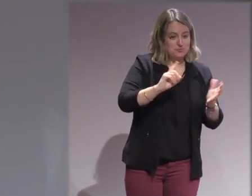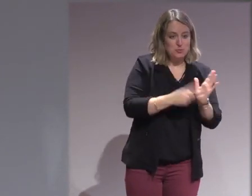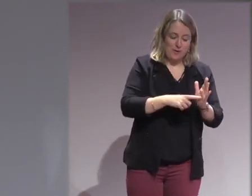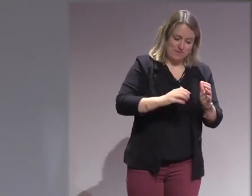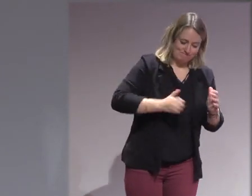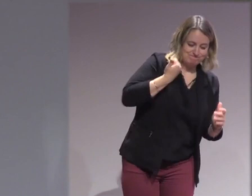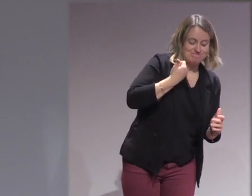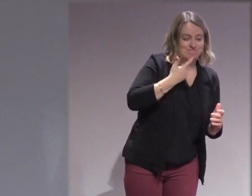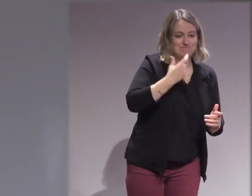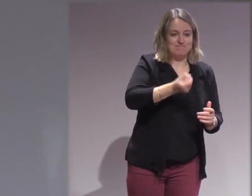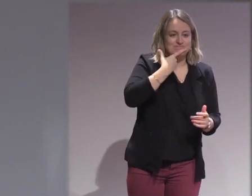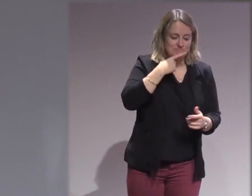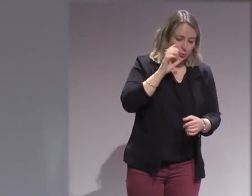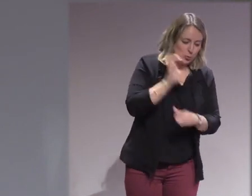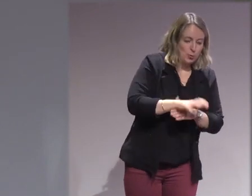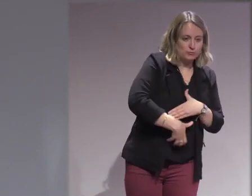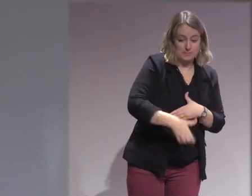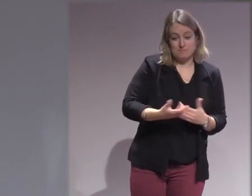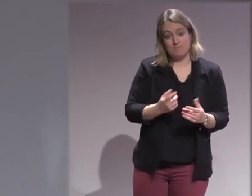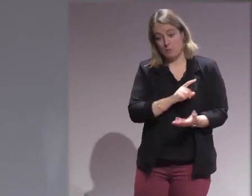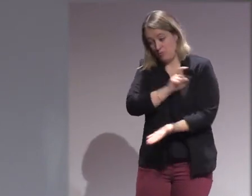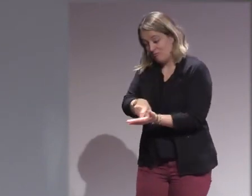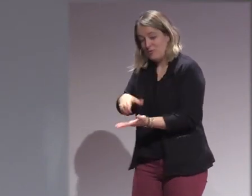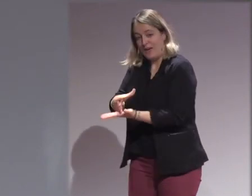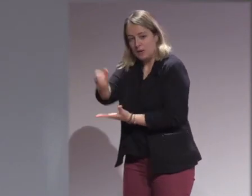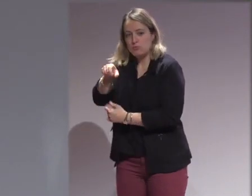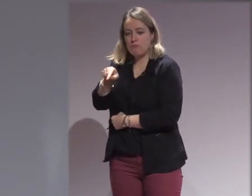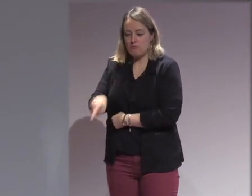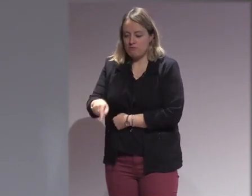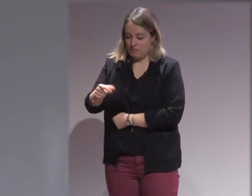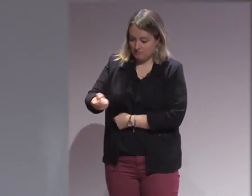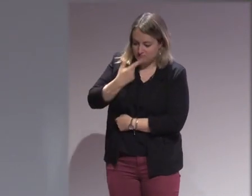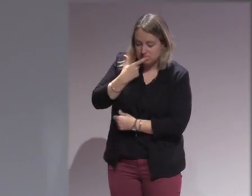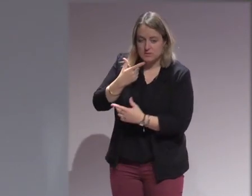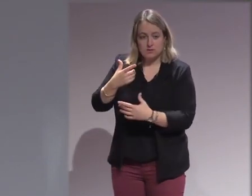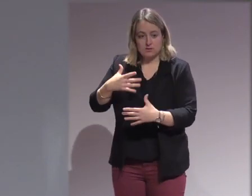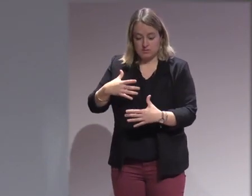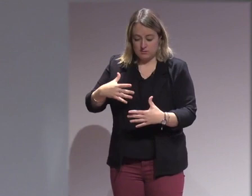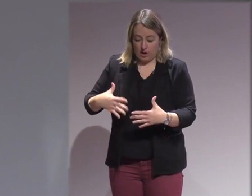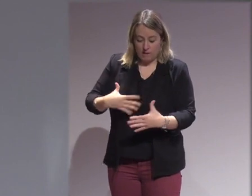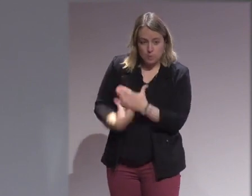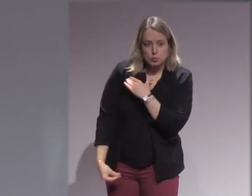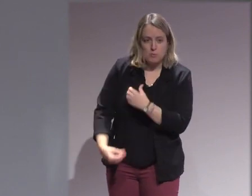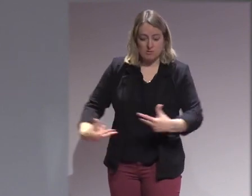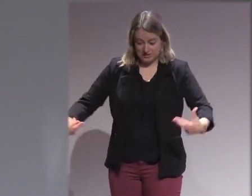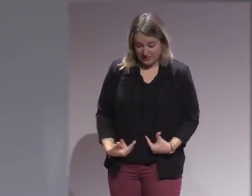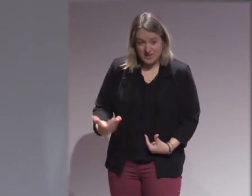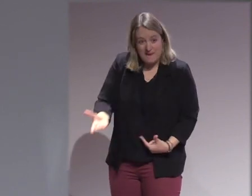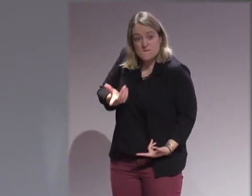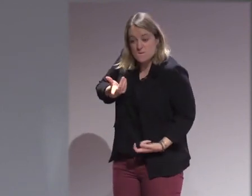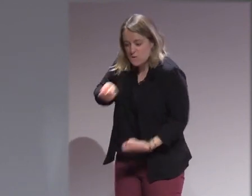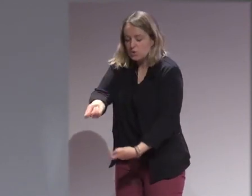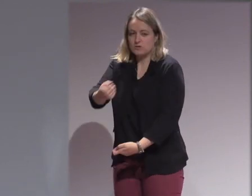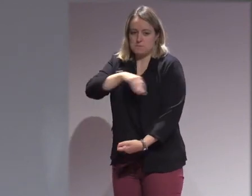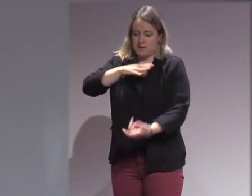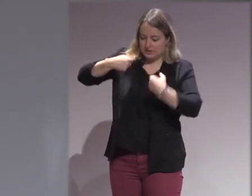d'émancipation. Dans un autre espace, l'île de la Réunion, l'accès à la contraception, à l'avortement et à la stérilisation est forcé, contraint par